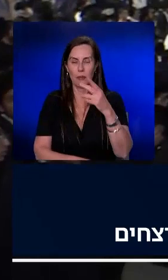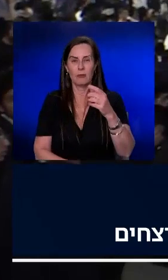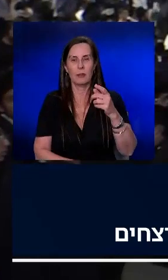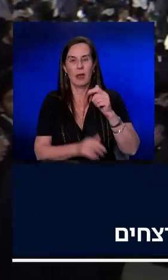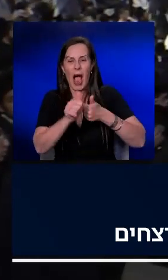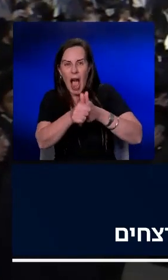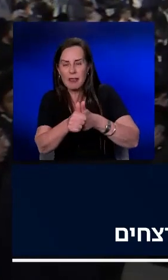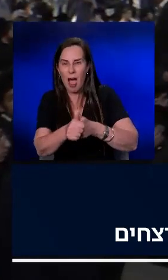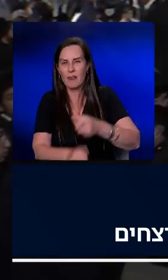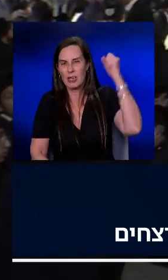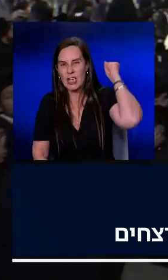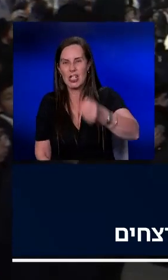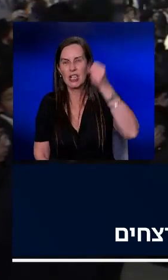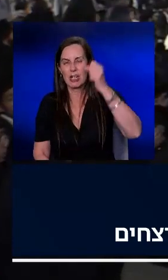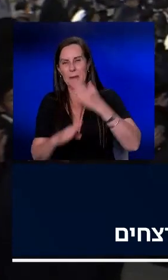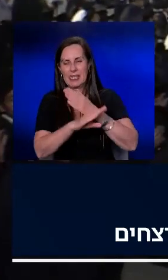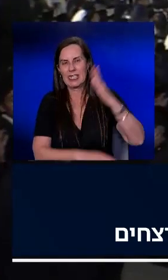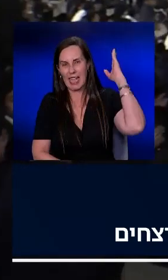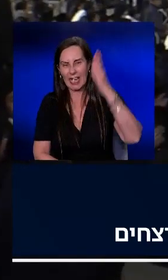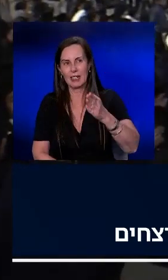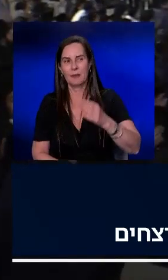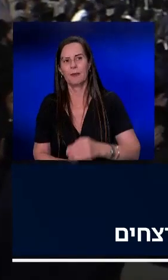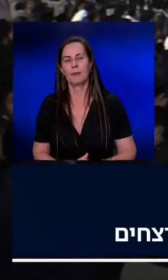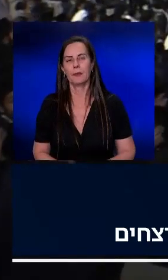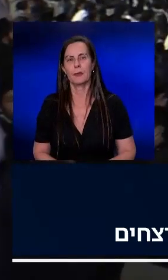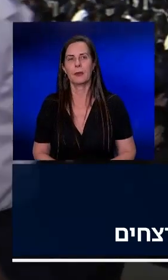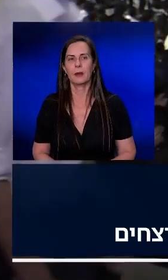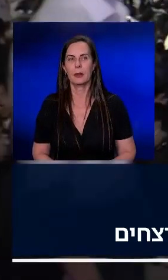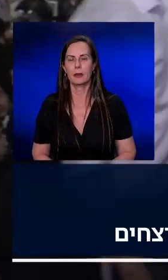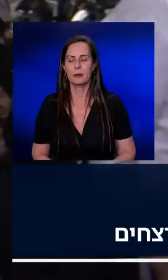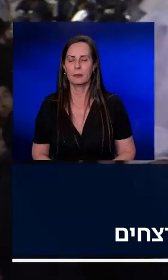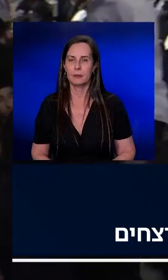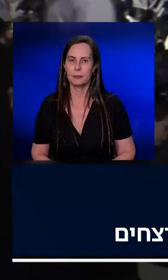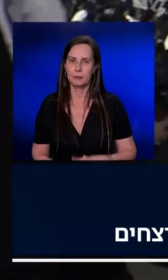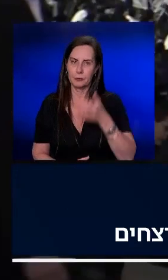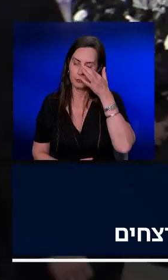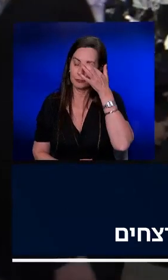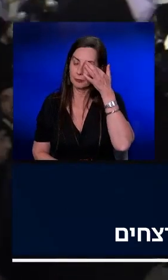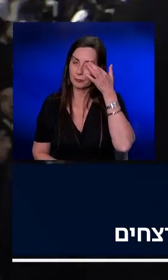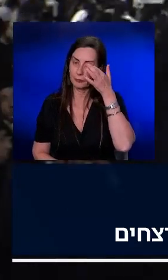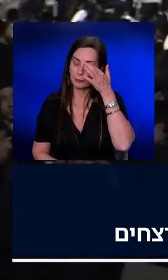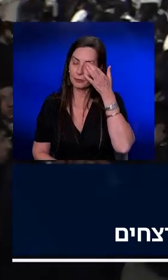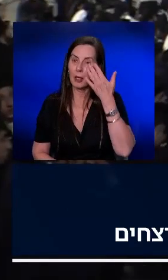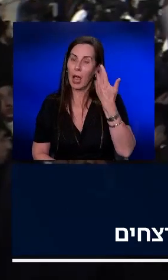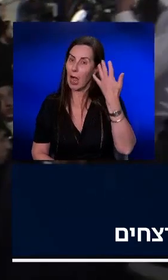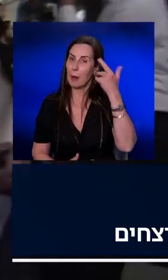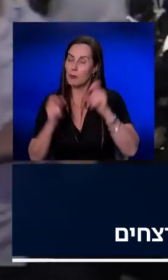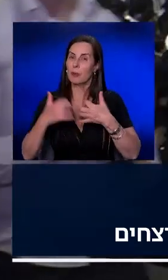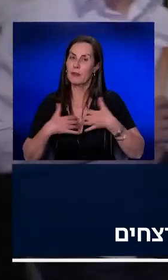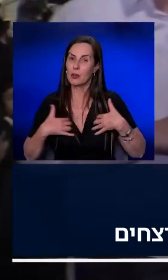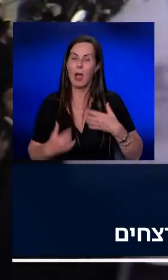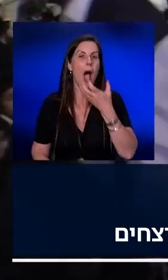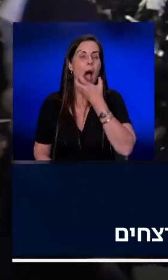אחרי התושבים ופגע בהם ורצח וגם פצע כמה מתושבי העיר שהיו פה באזור. הרב